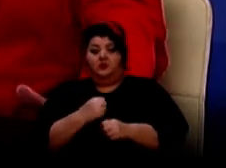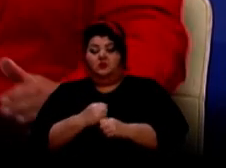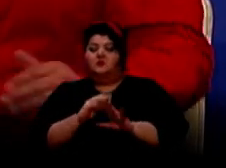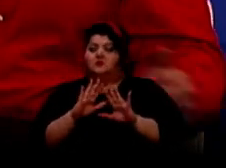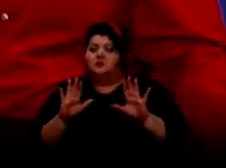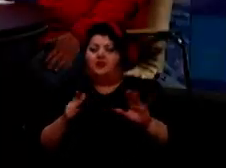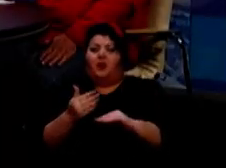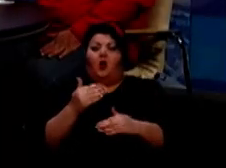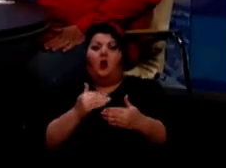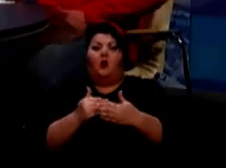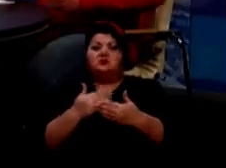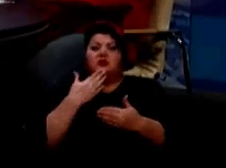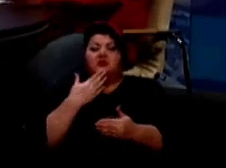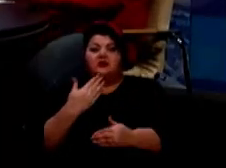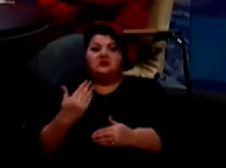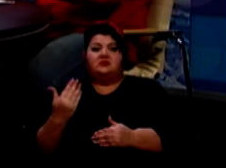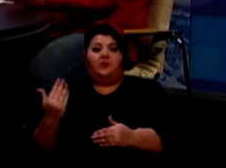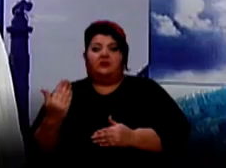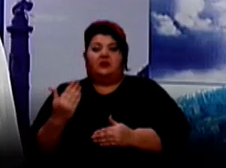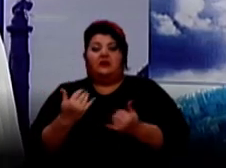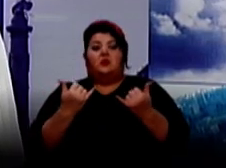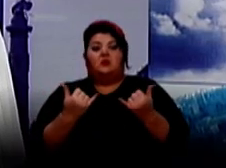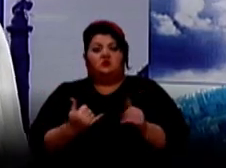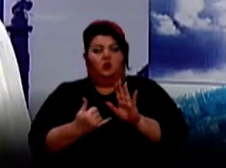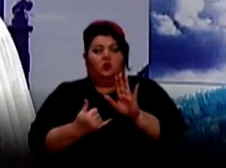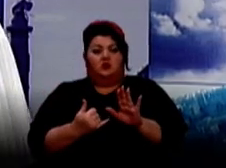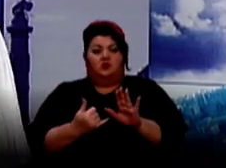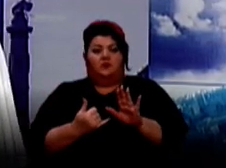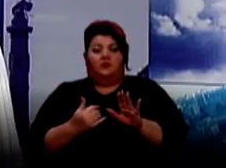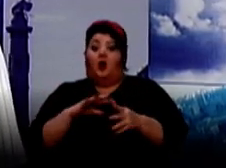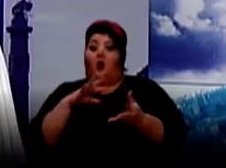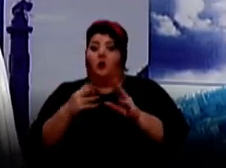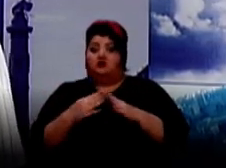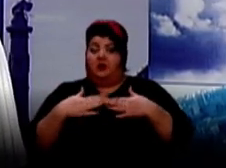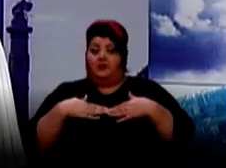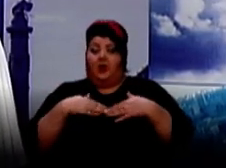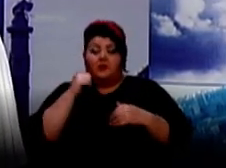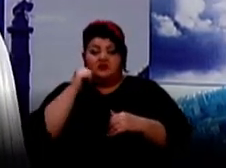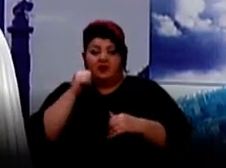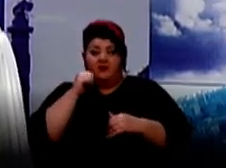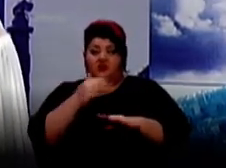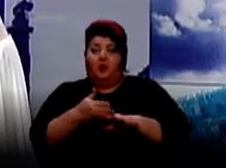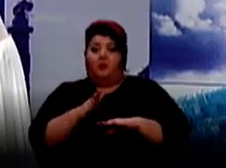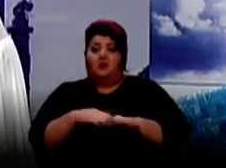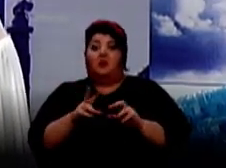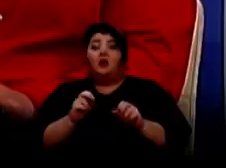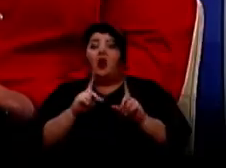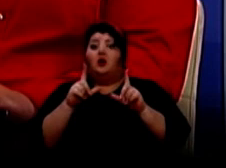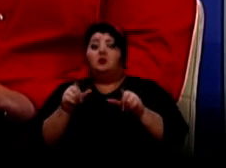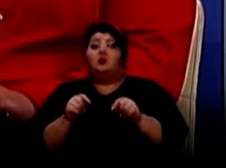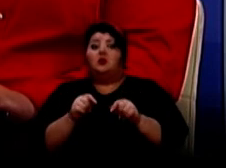на сьогодні. У мене останнє запитання на сьогодні. Отже, нам завтра, полтавцям, як добиратися